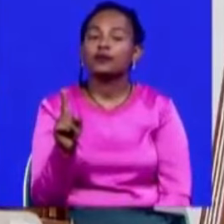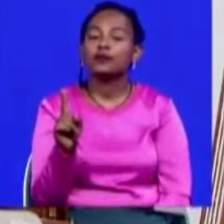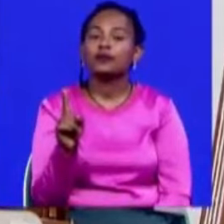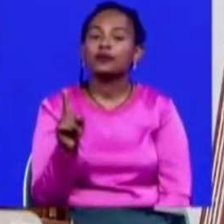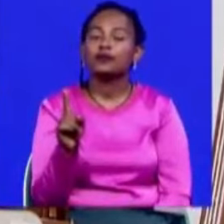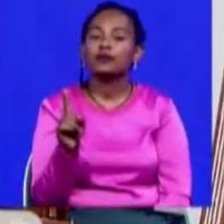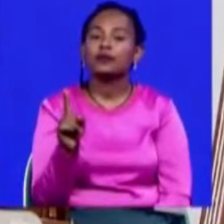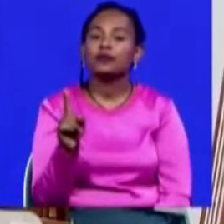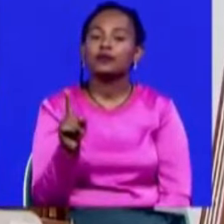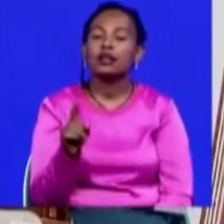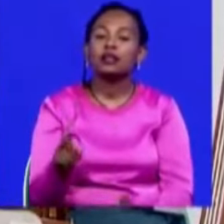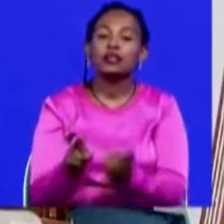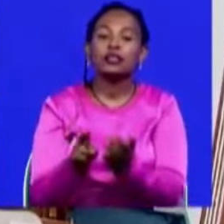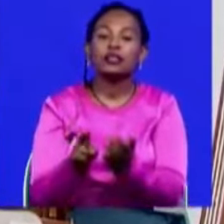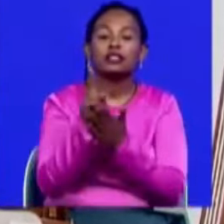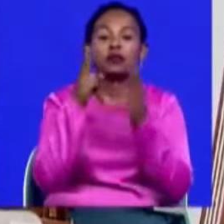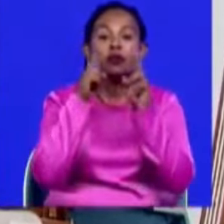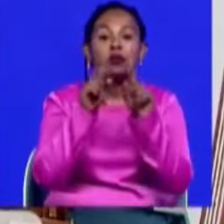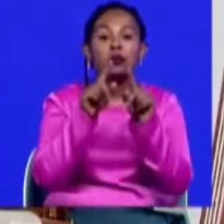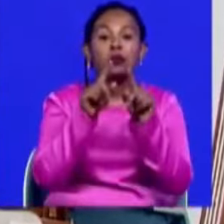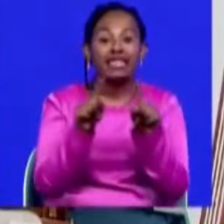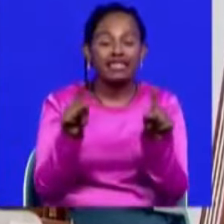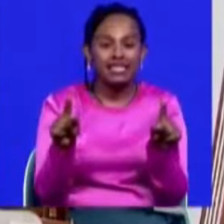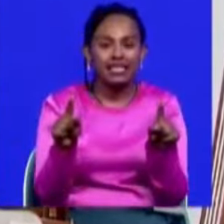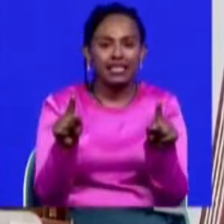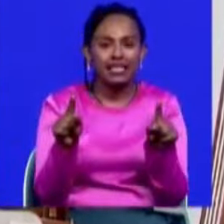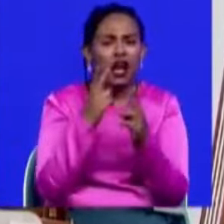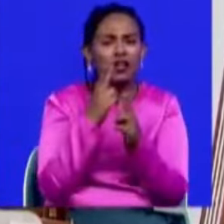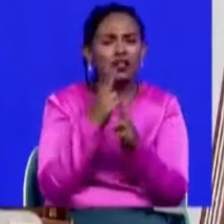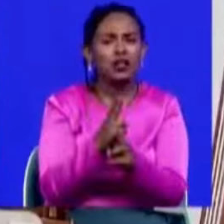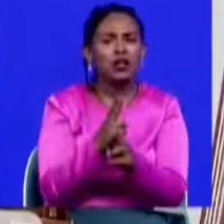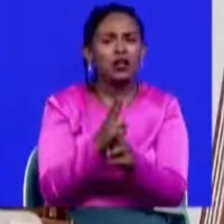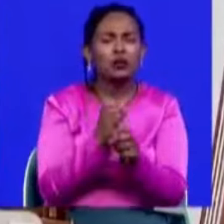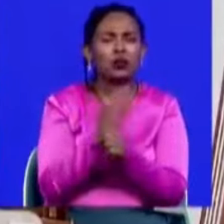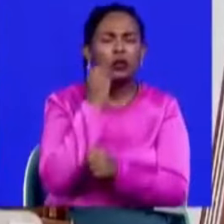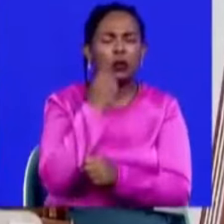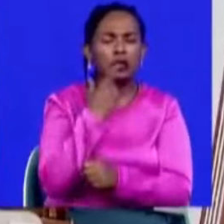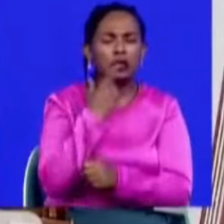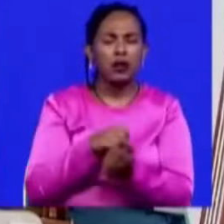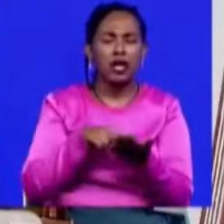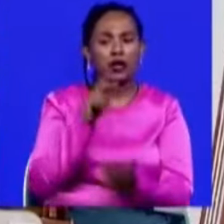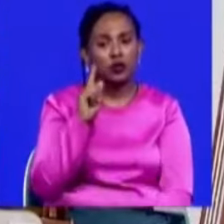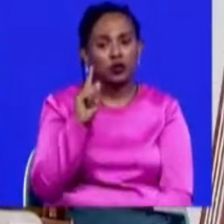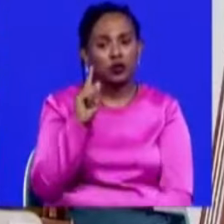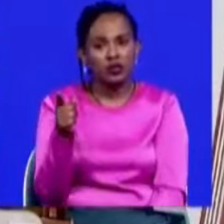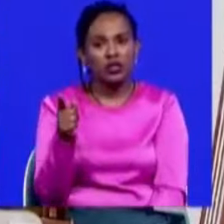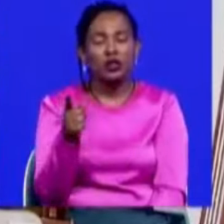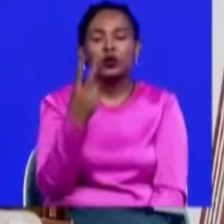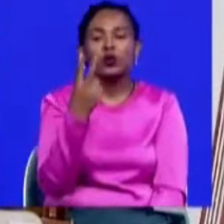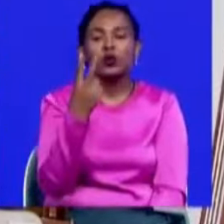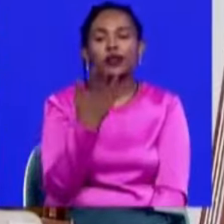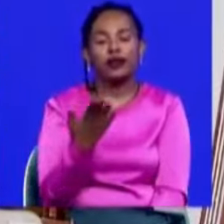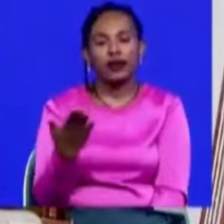የተውነው ጉዳይ አይደለም። ዩኒቨርሲቲን በሚመለከት ግን አንድ የተከበሩ ምክር ቤት አባል ላነሱት ሁለት